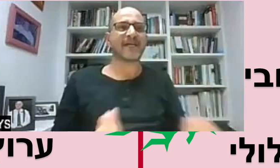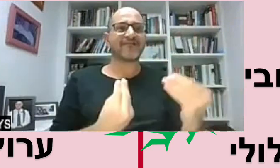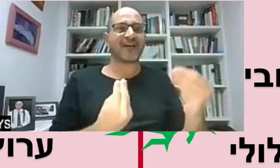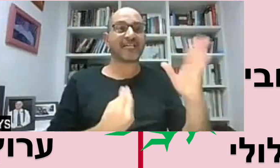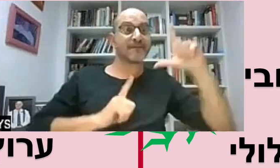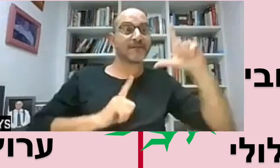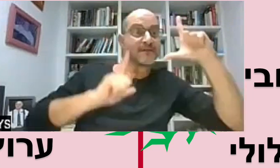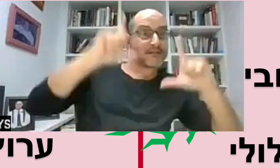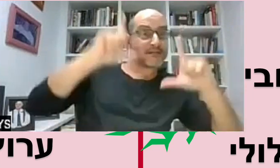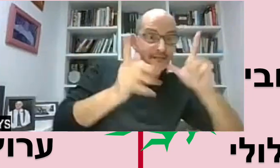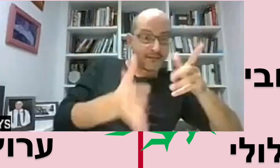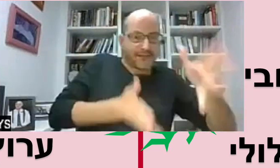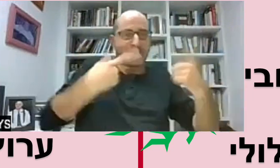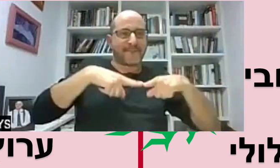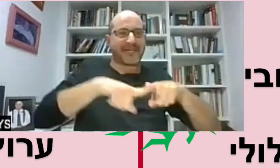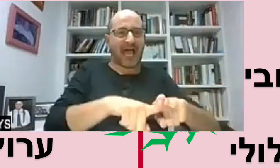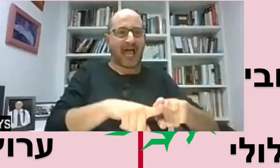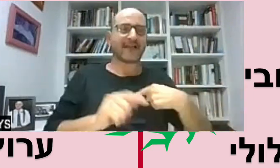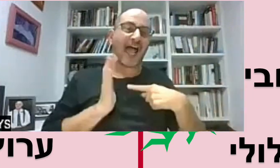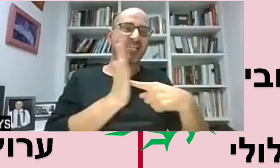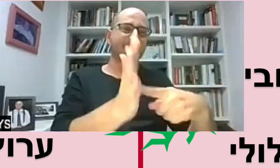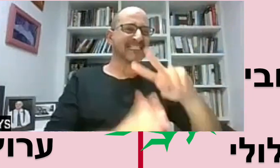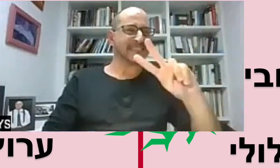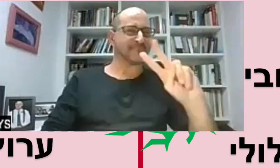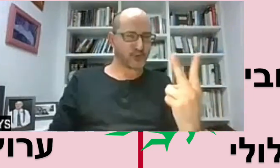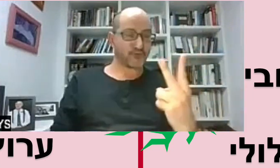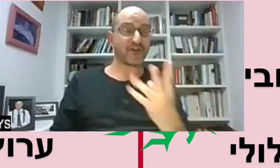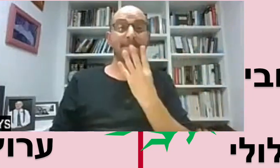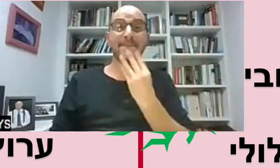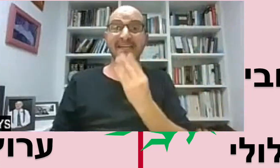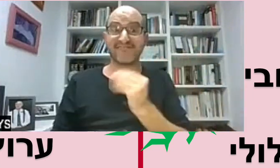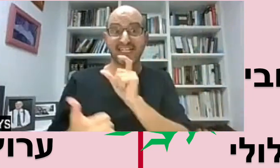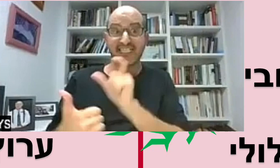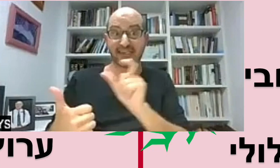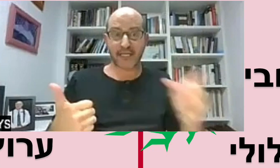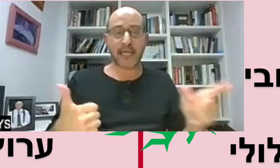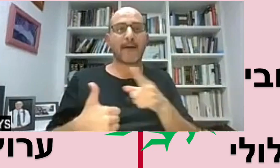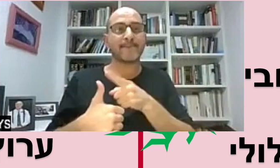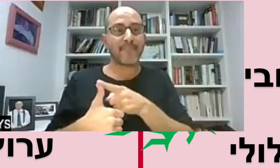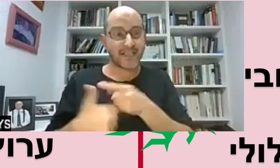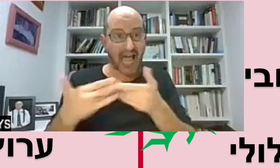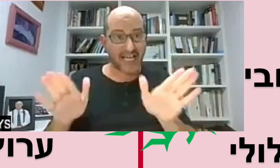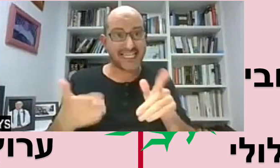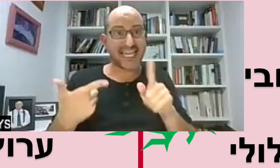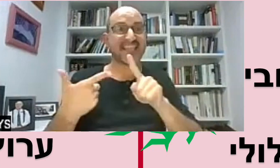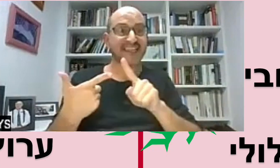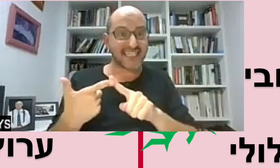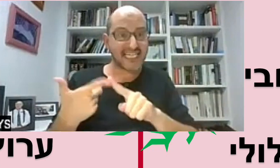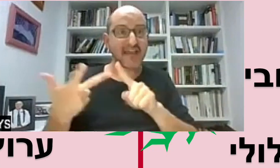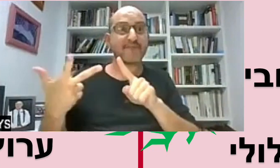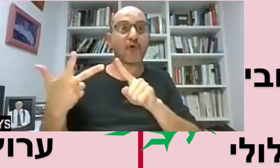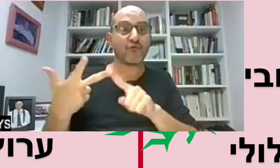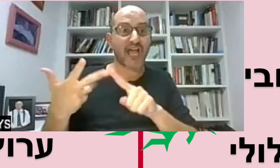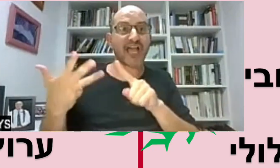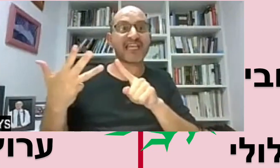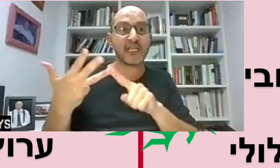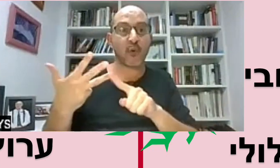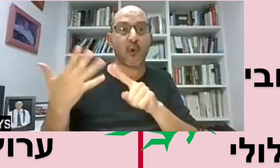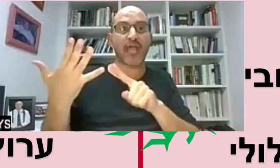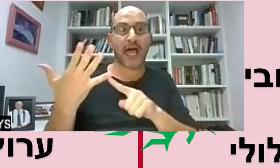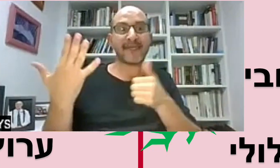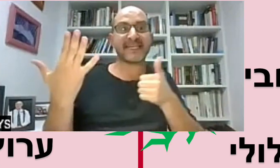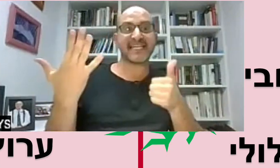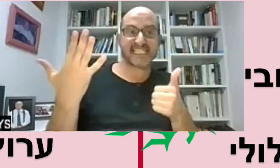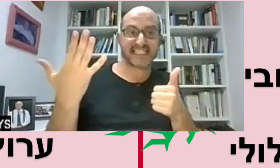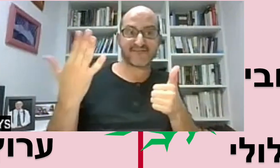את זה במקביל, כמה דברים, גם הבעות פנים, גם הידיים והתנועה, אני אגדים לכם את זה שוב. פתחתי את